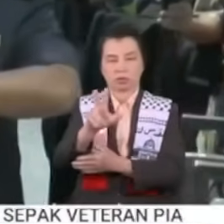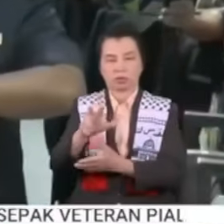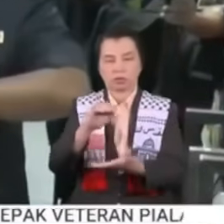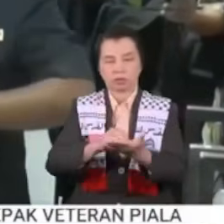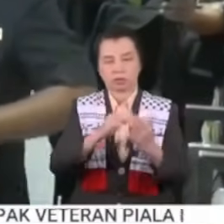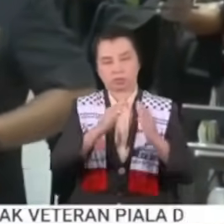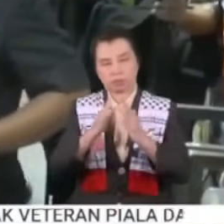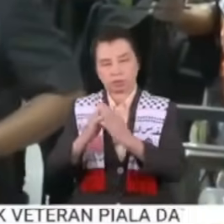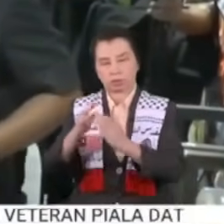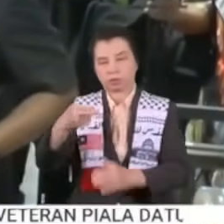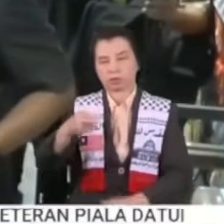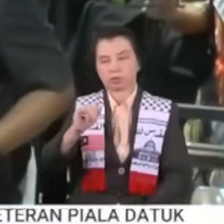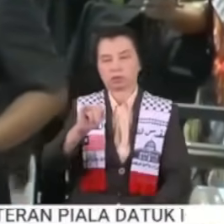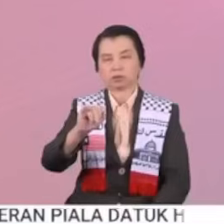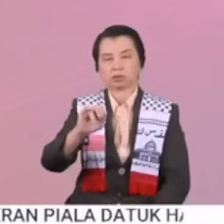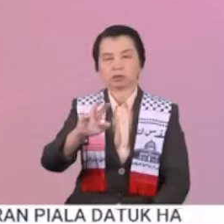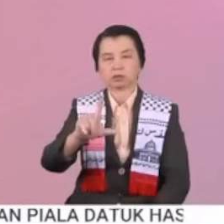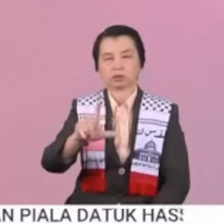Bandar